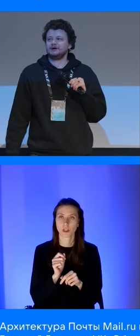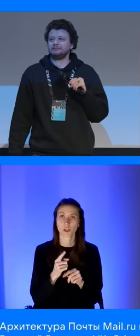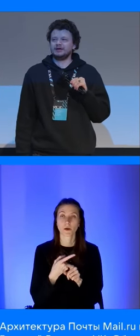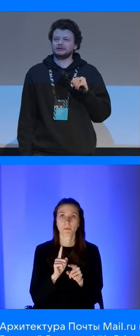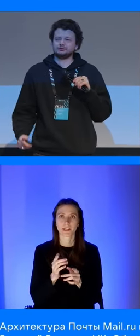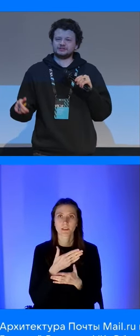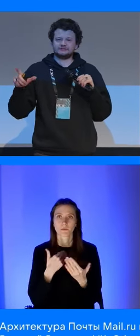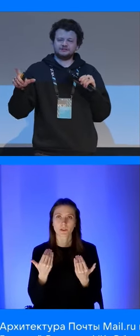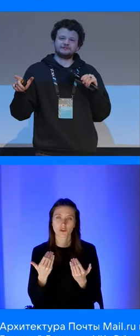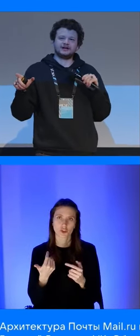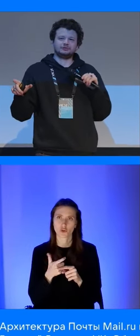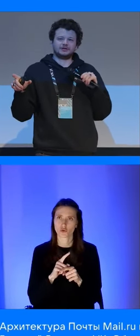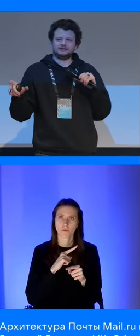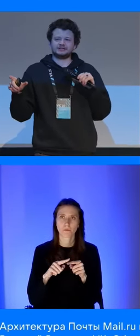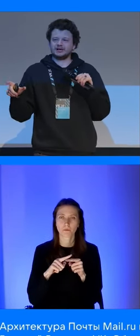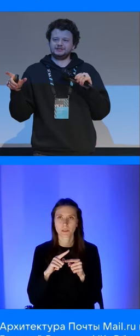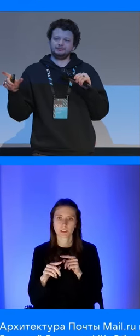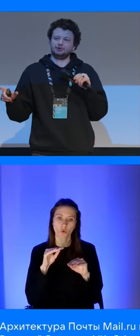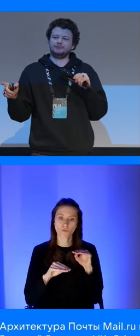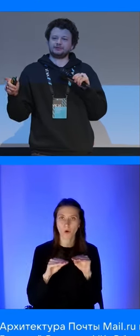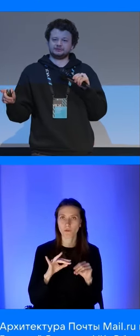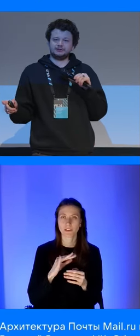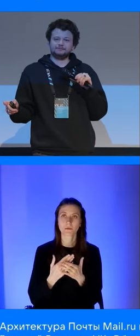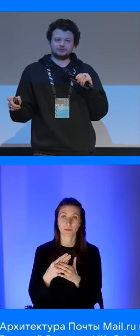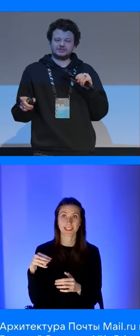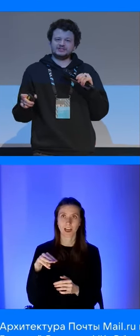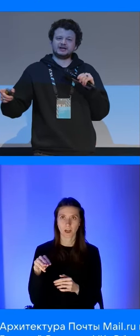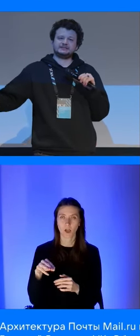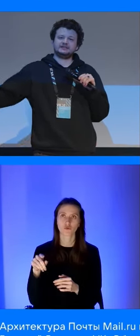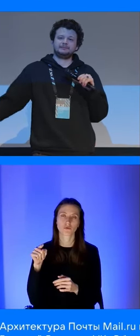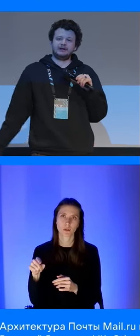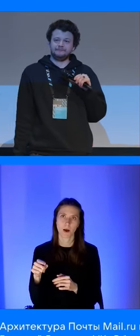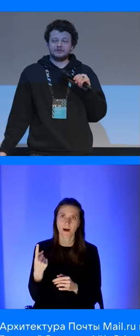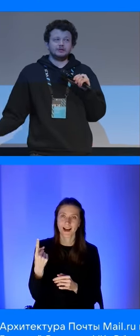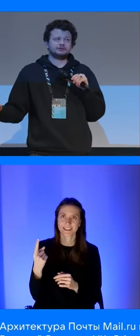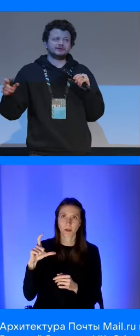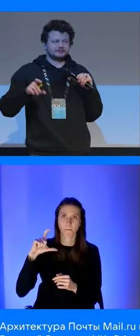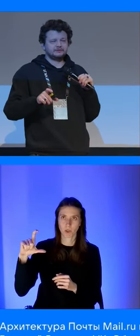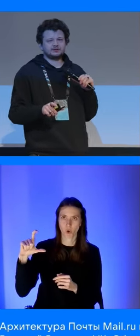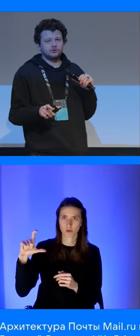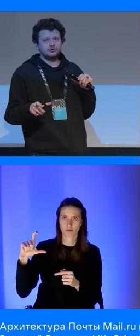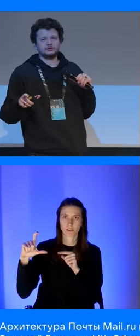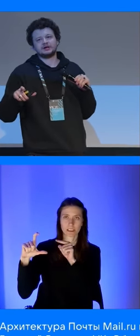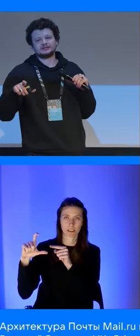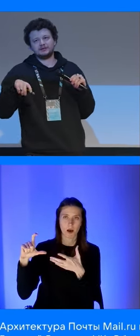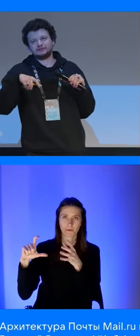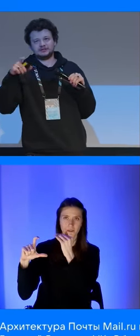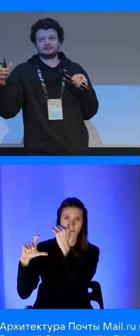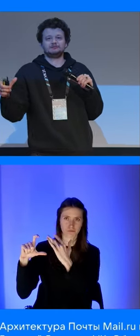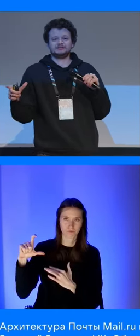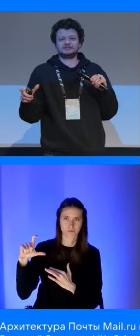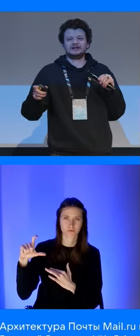все максимально бинарно, то есть это в Tarantul хранится как один блоб просто, даже не как отдельные поля. Вот этот микросервис на Go, он как